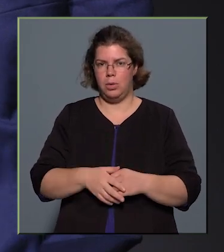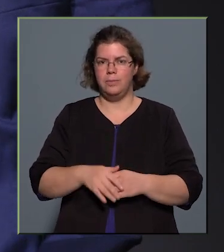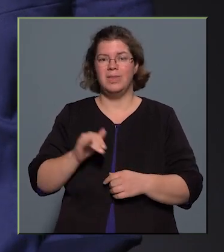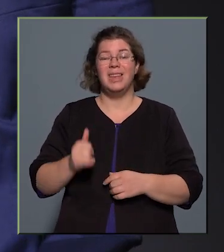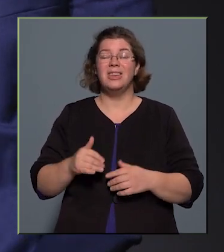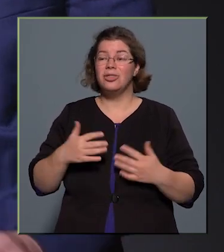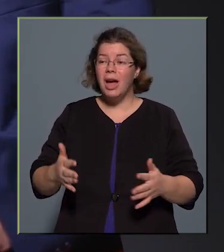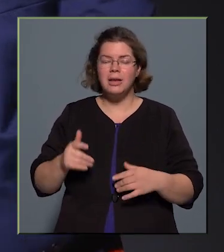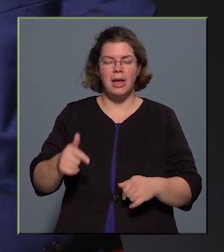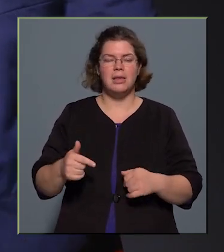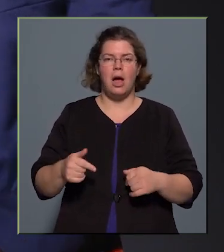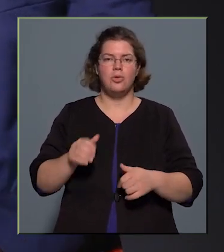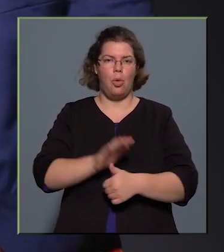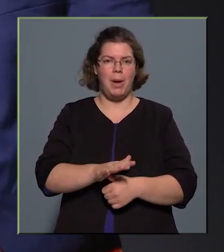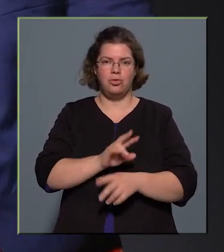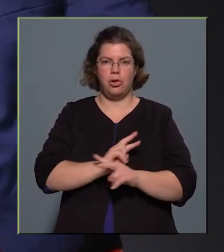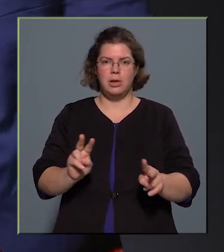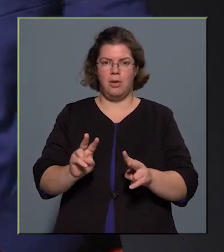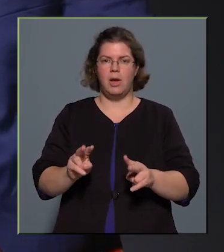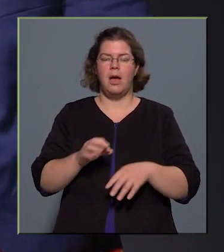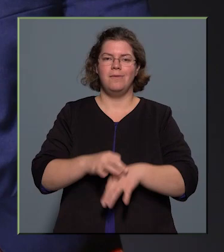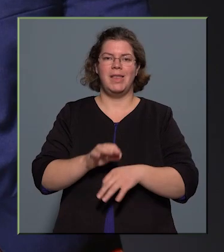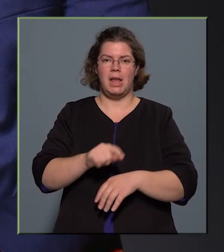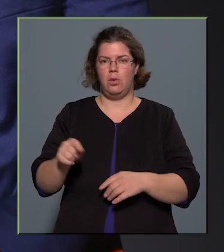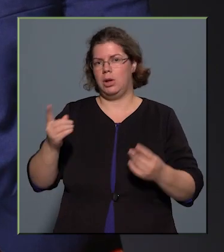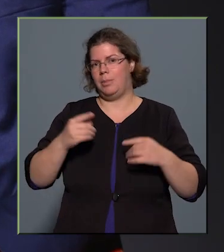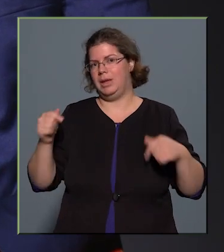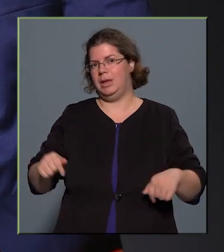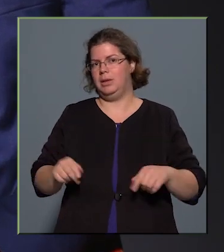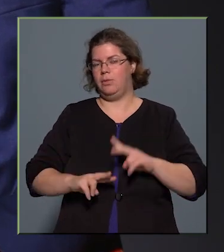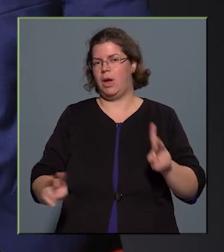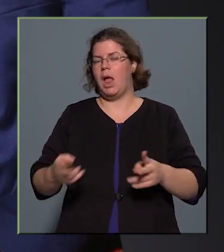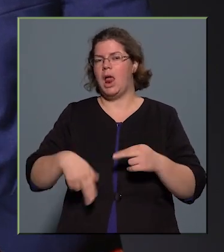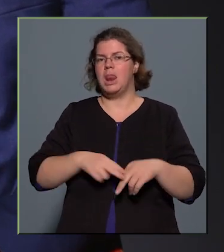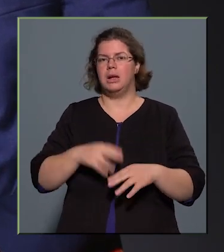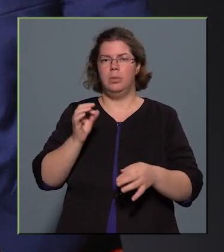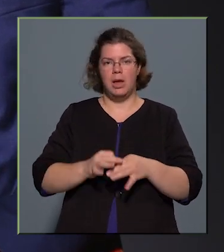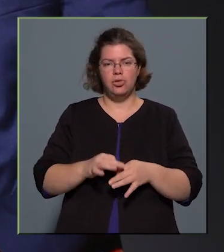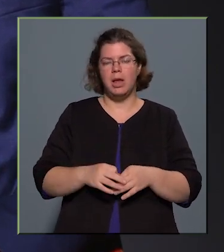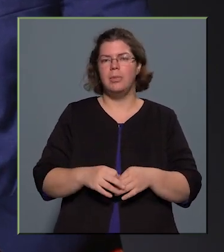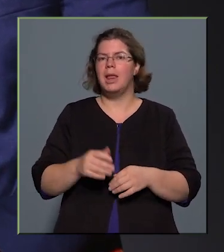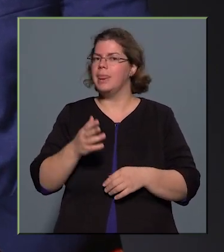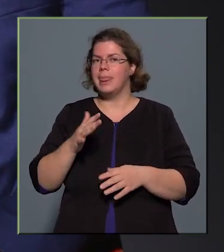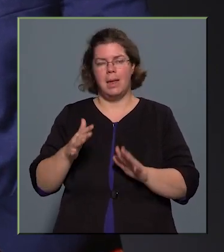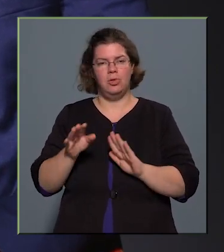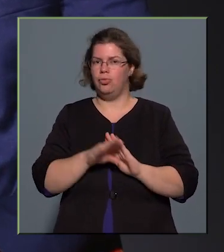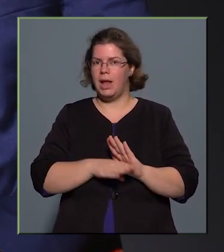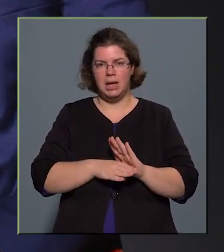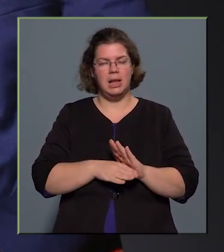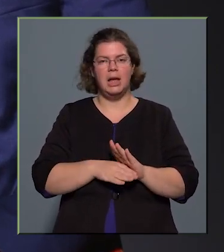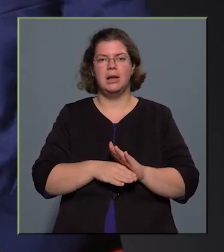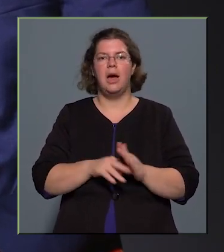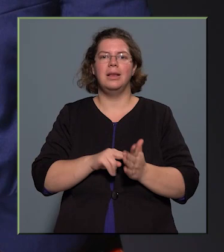Tehát, hogy ez a fajta nyomás rajta van a vezetőkön is, ami itt van. És legtöbb esetben ugye nem is feltétlen a